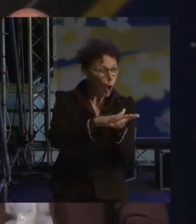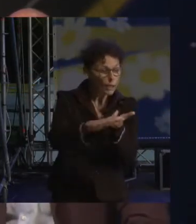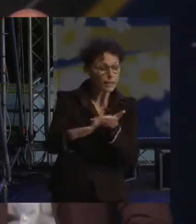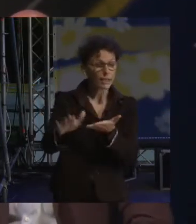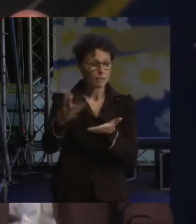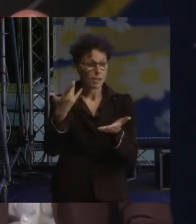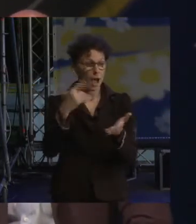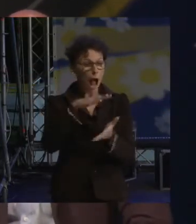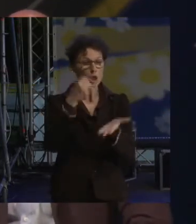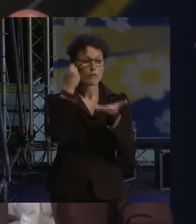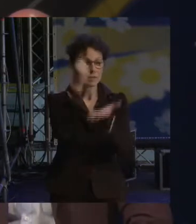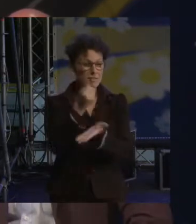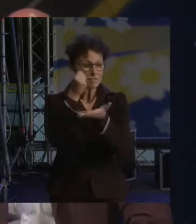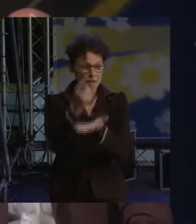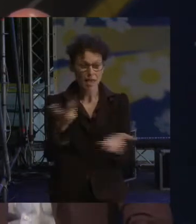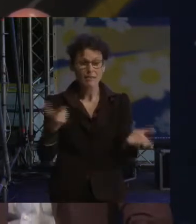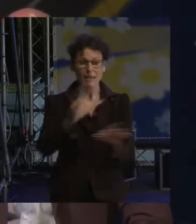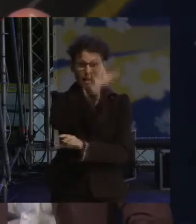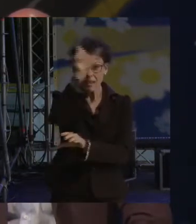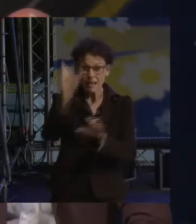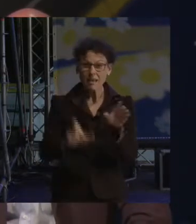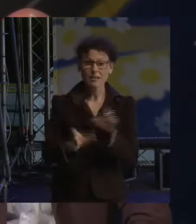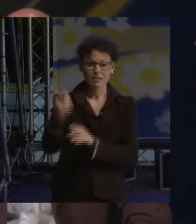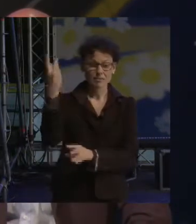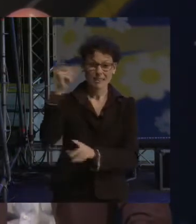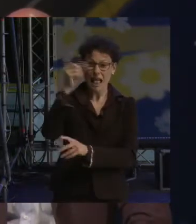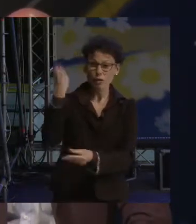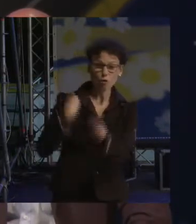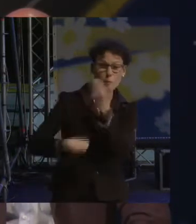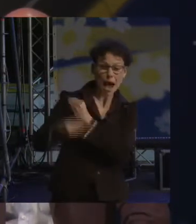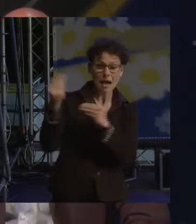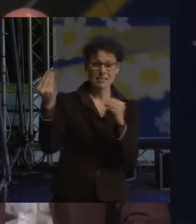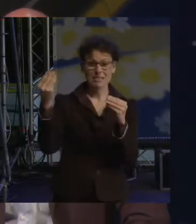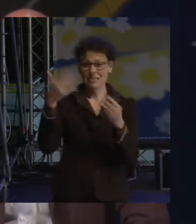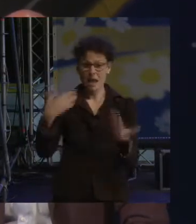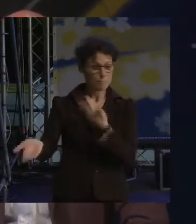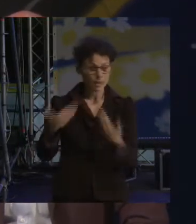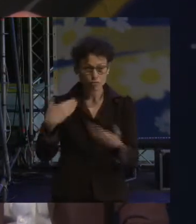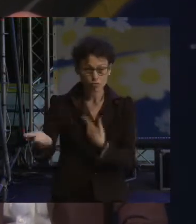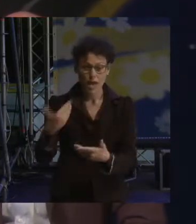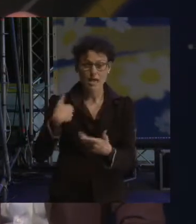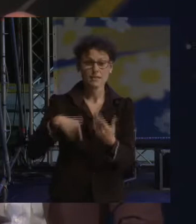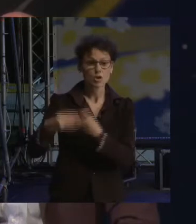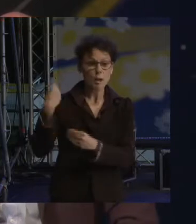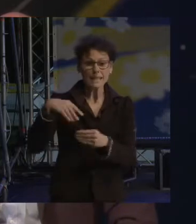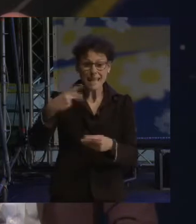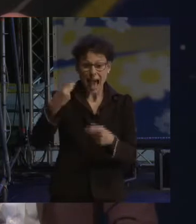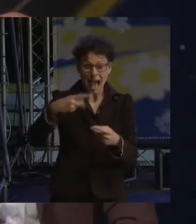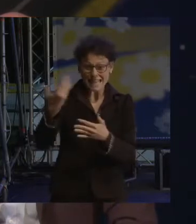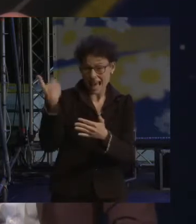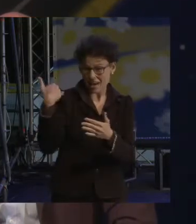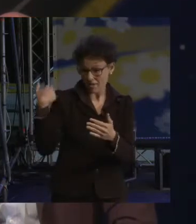c'è il nostro paese ci chiede tutta una serie di emergenze di cose che bisognerebbe fare e dobbiamo farle anni fa e siamo